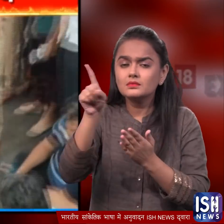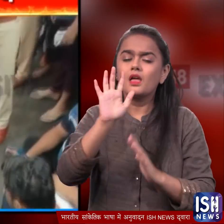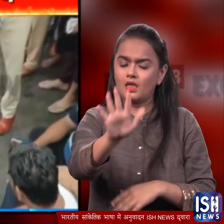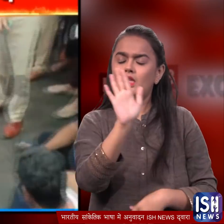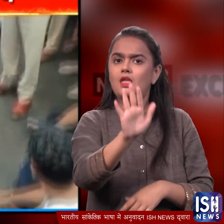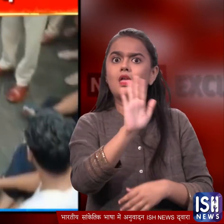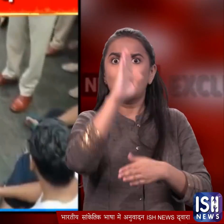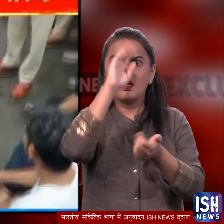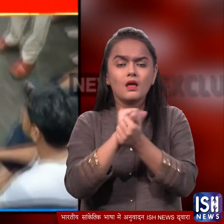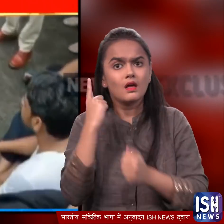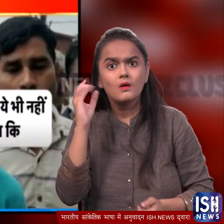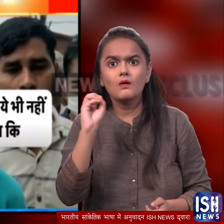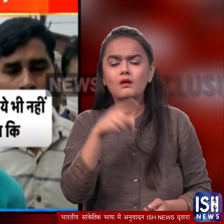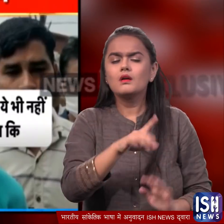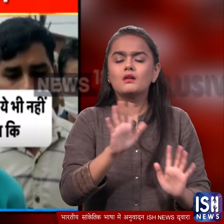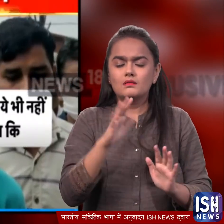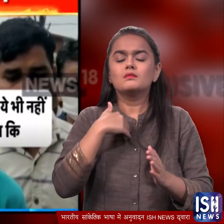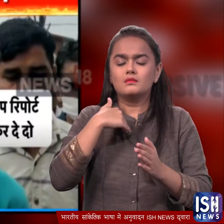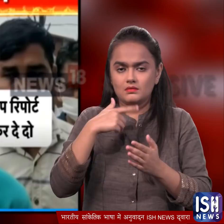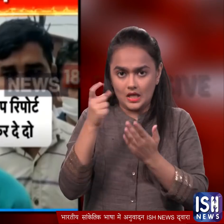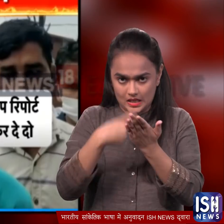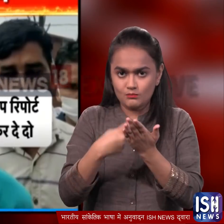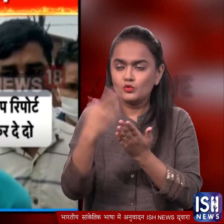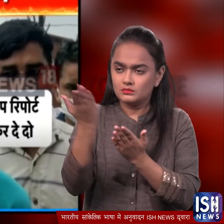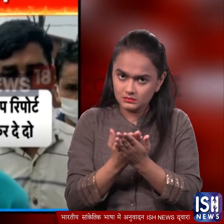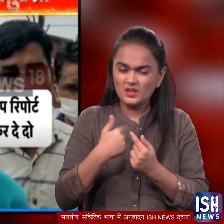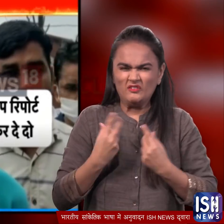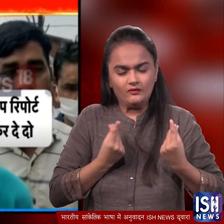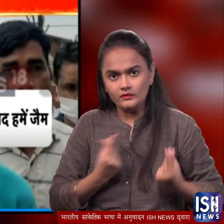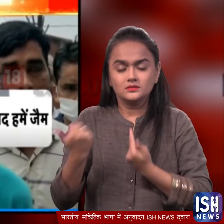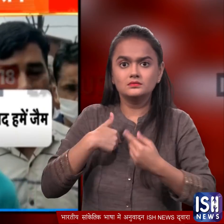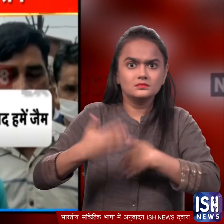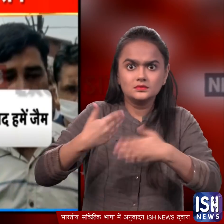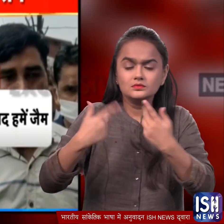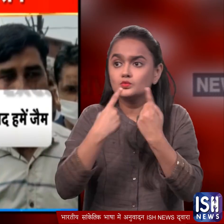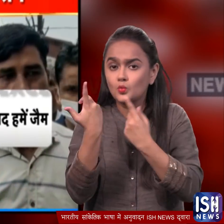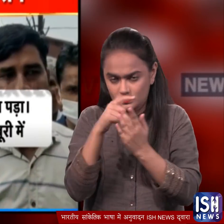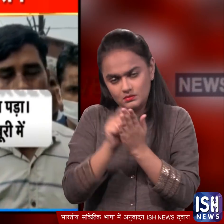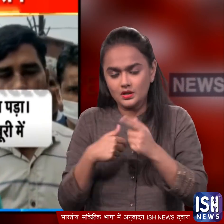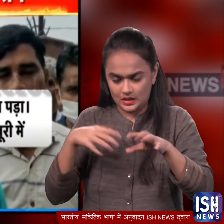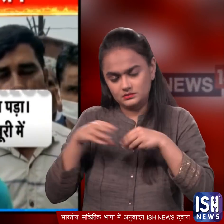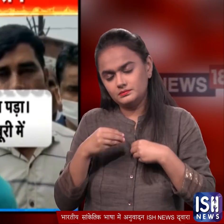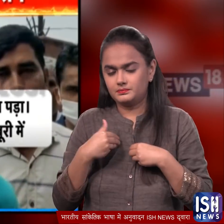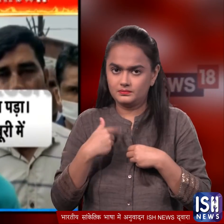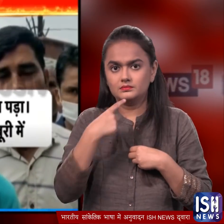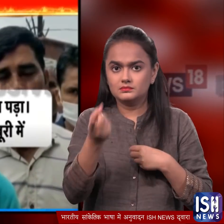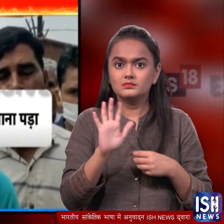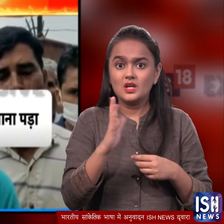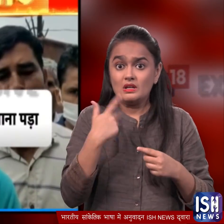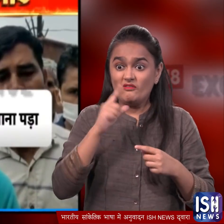मामले में उनकी शिकायत तक दर्ज नहीं की। पुलिस ने ये भी नहीं करी कि भाई हम रिपोर्ट लिख कर दे दो, आप या यूँ कर दें, हम कर दें, फिर उसके बाद में जाम लगाना